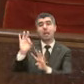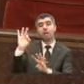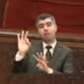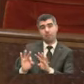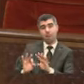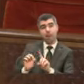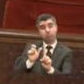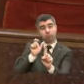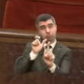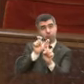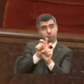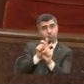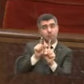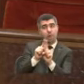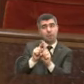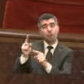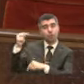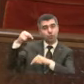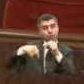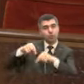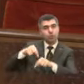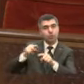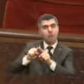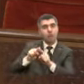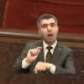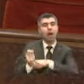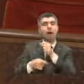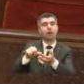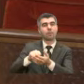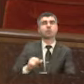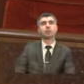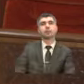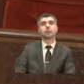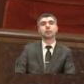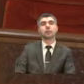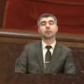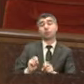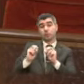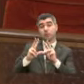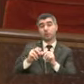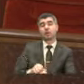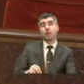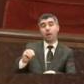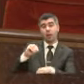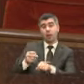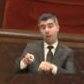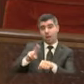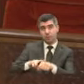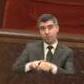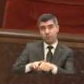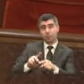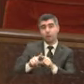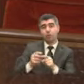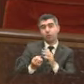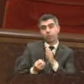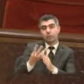من الأحياء هما منحدرين من مناطق قروية، لهذا لابد أيضا إضافة واحد المعيار اللي غادي يمكننا